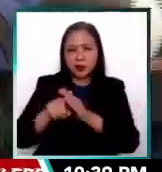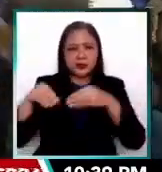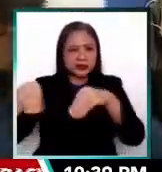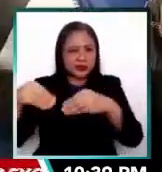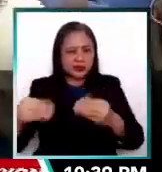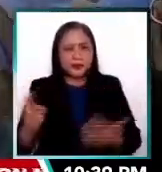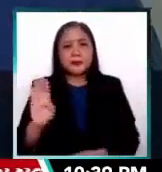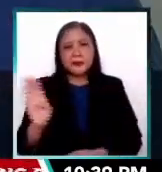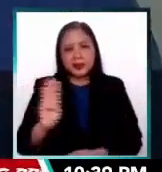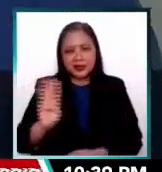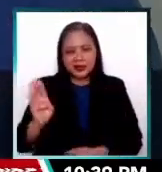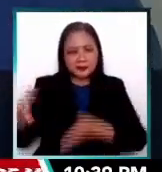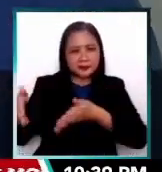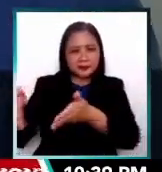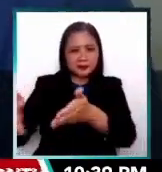Taft.